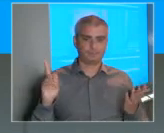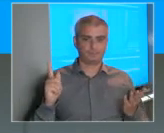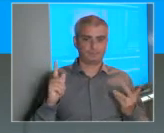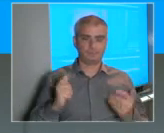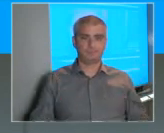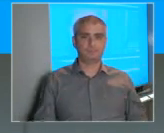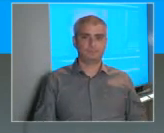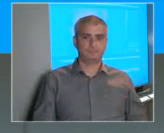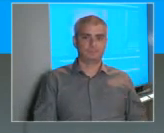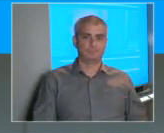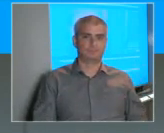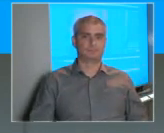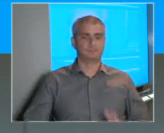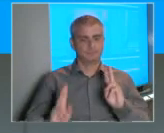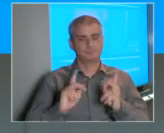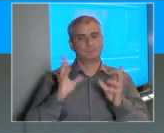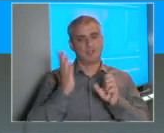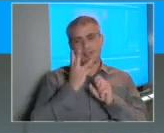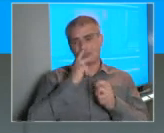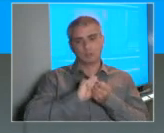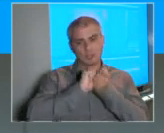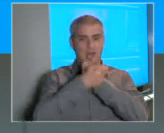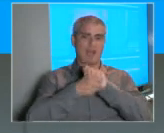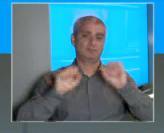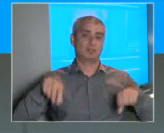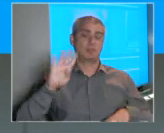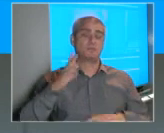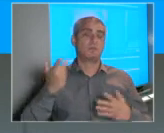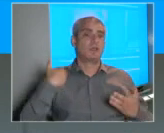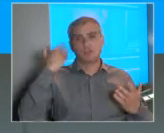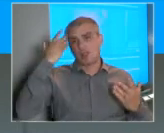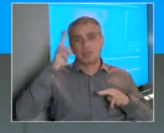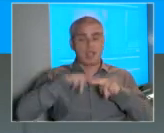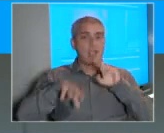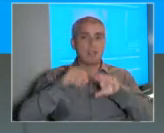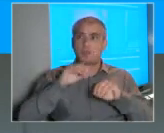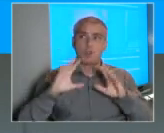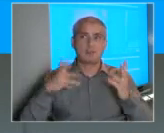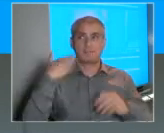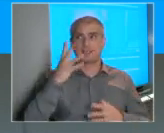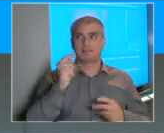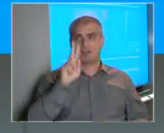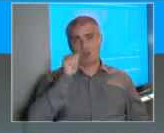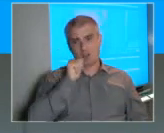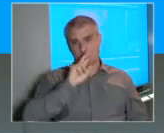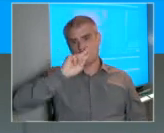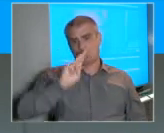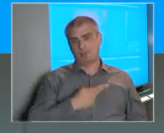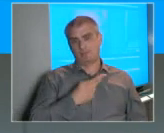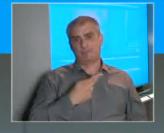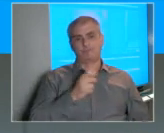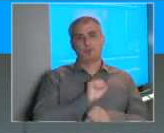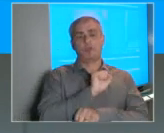לעשות את המהלך הזה, להחליף את שלטון נתניהו. אני לא יודעת מה יהיה אחרי הבחירות, אם כחול לבן עוד פעם יצטרכו